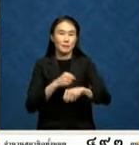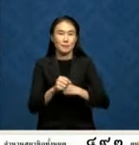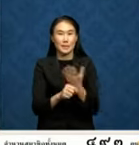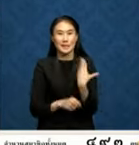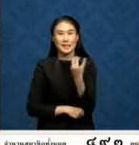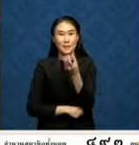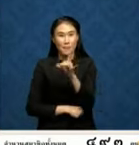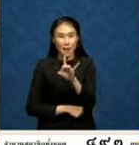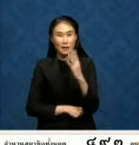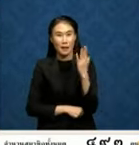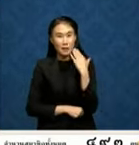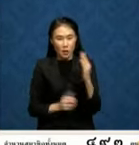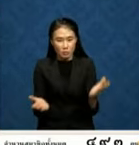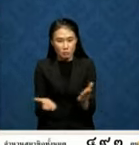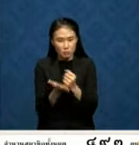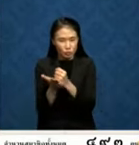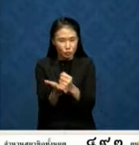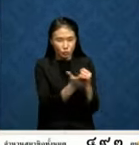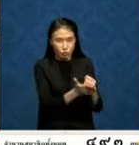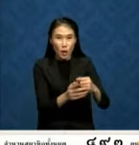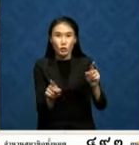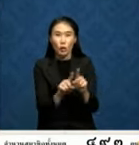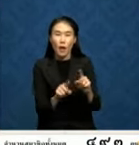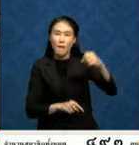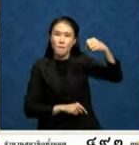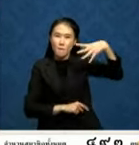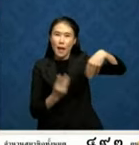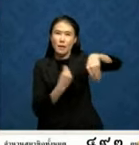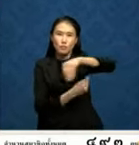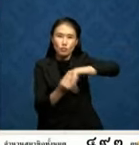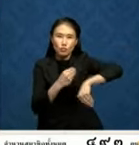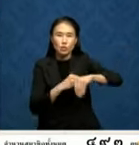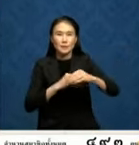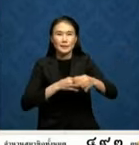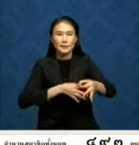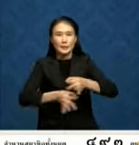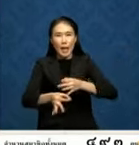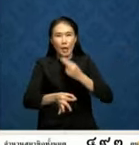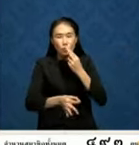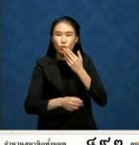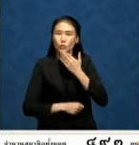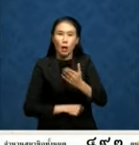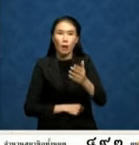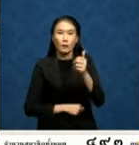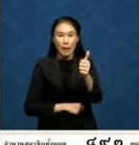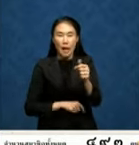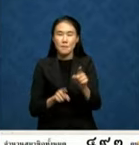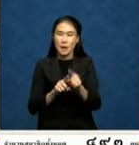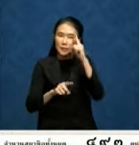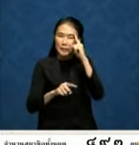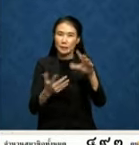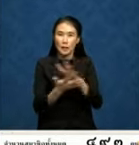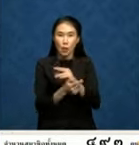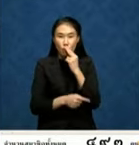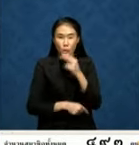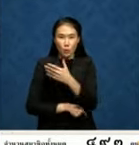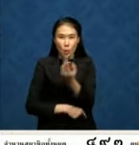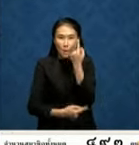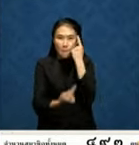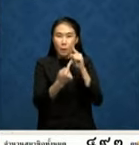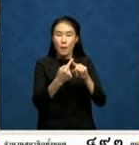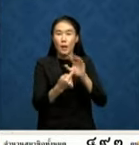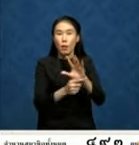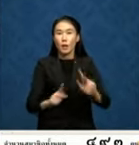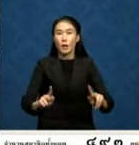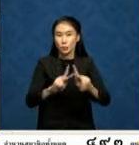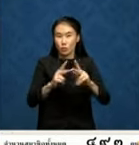2018ซึ่งส่งเสริมการผลิตไฟฟ้าจากพลังงานหมุนเวียนเพื่อการพัฒนาที่ยั่งยืนและสอดรับกับการบรรลุเป้าหมาย